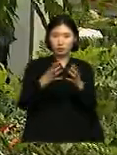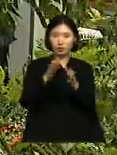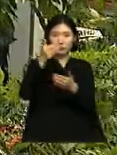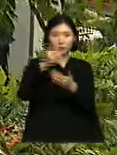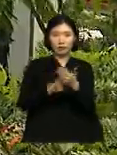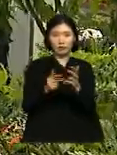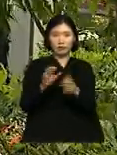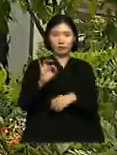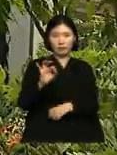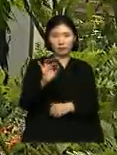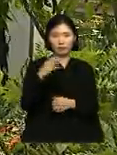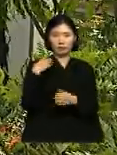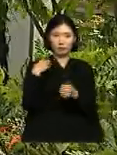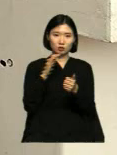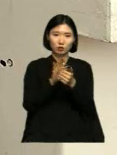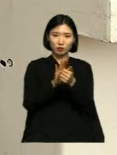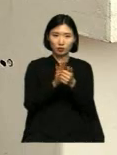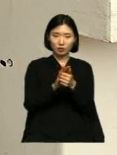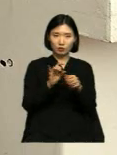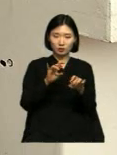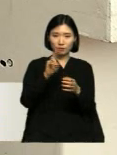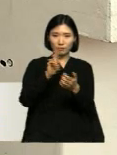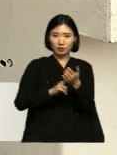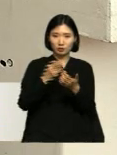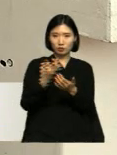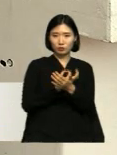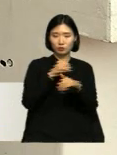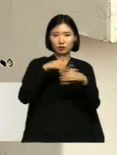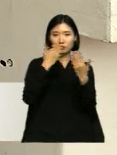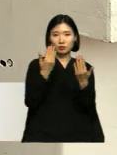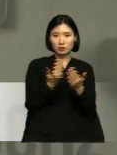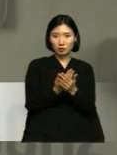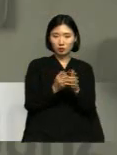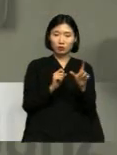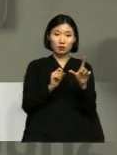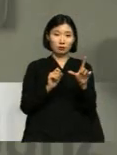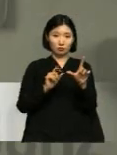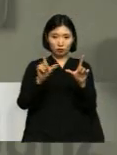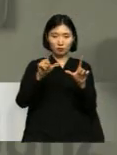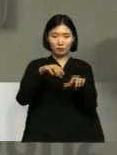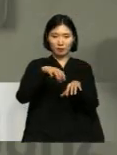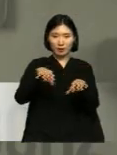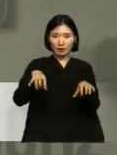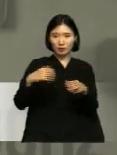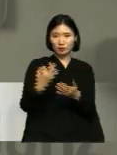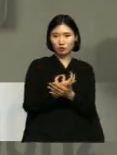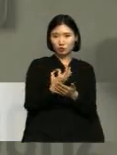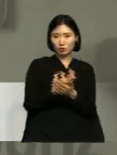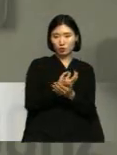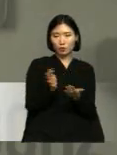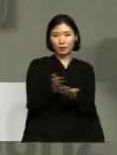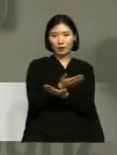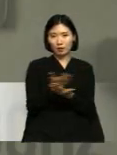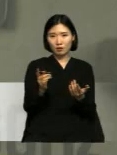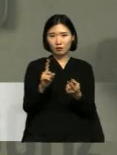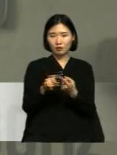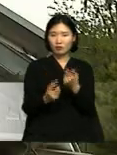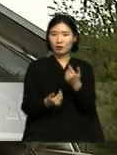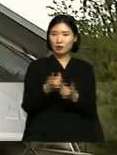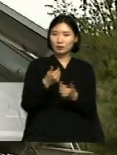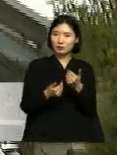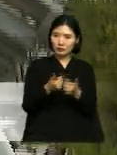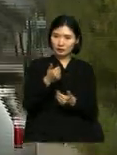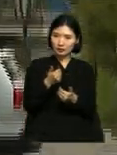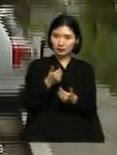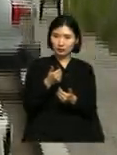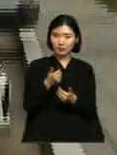지원합니다 다만 정기 판매 수익금의 전부 혹은 상당부분을 마을의 수익으로 배정 한다는 점에서 갈등의 소지가